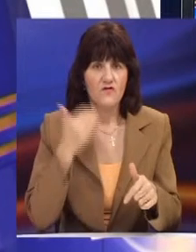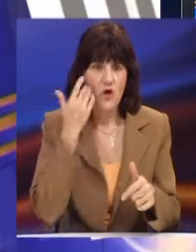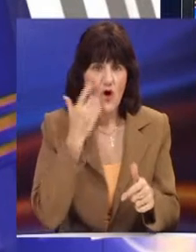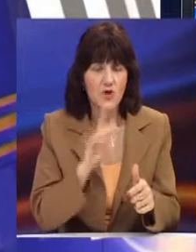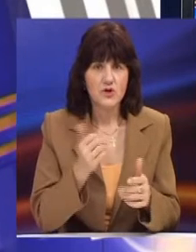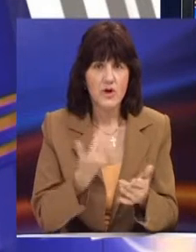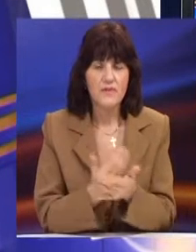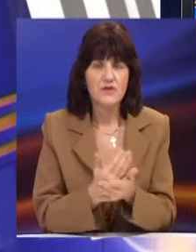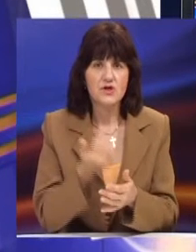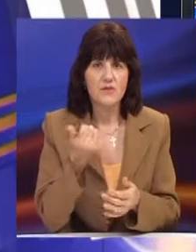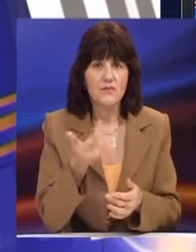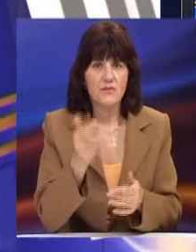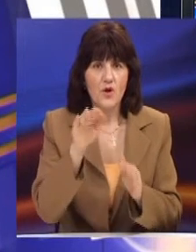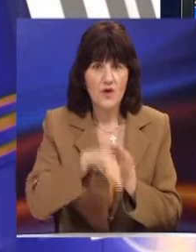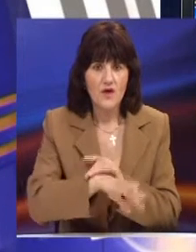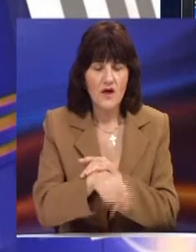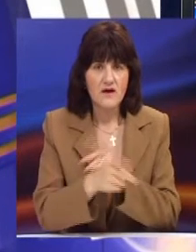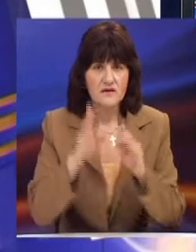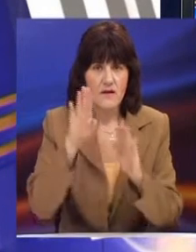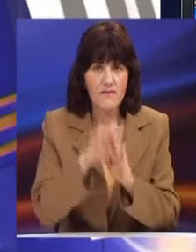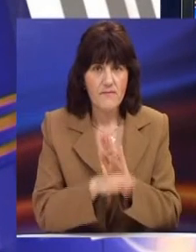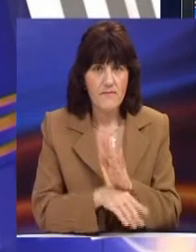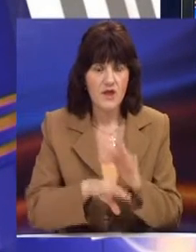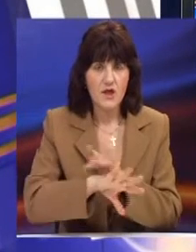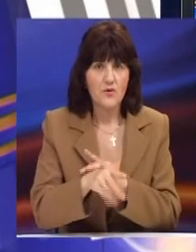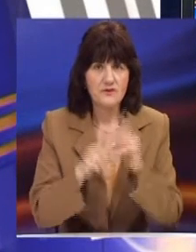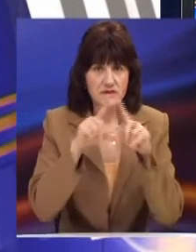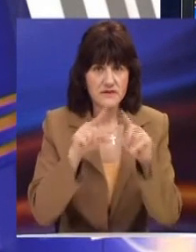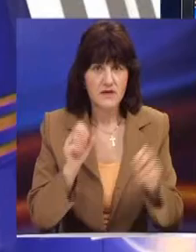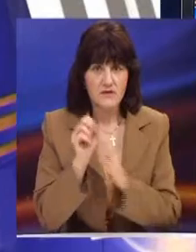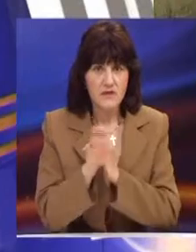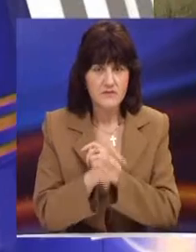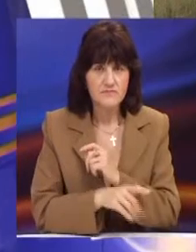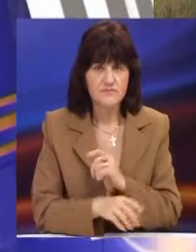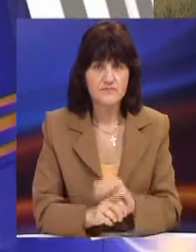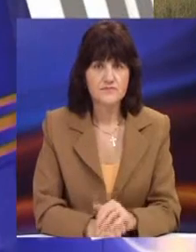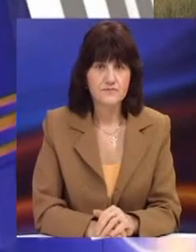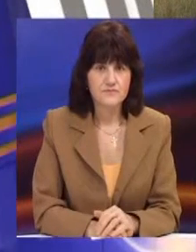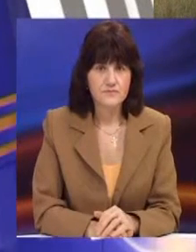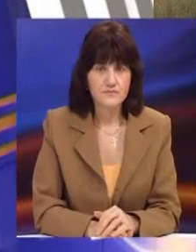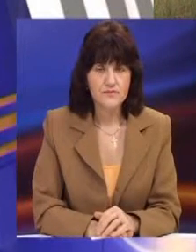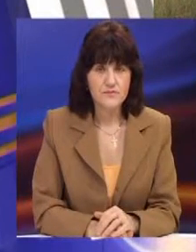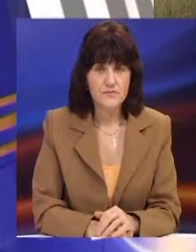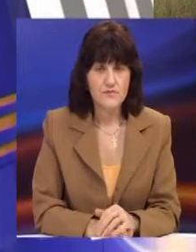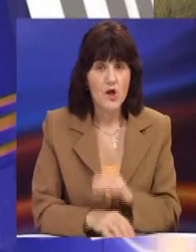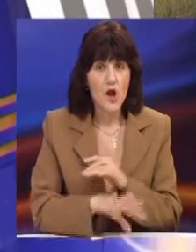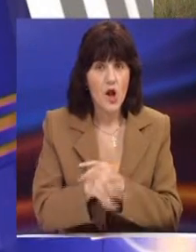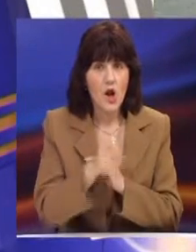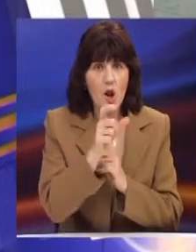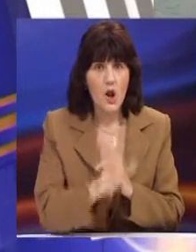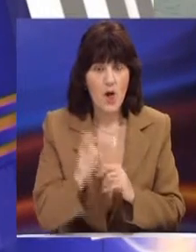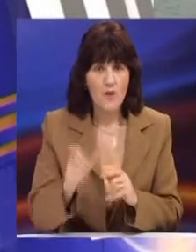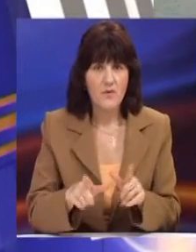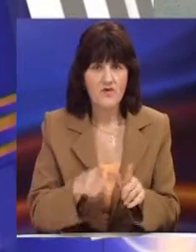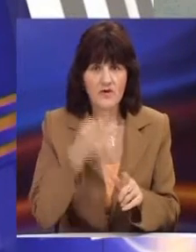da se smanji broj krađa i uništavanje saobraćajne i vertikalne signalizacije. Na meti lopova su šrafovi